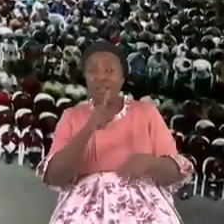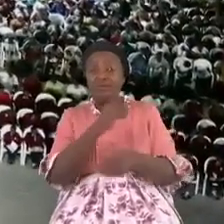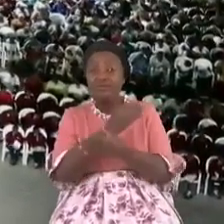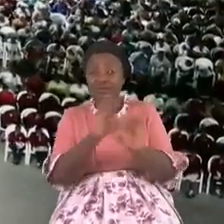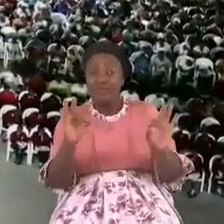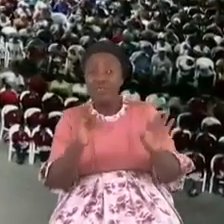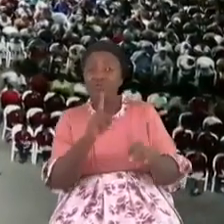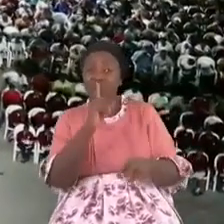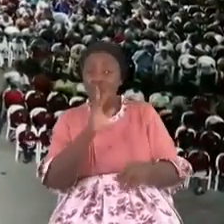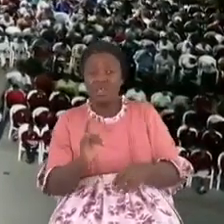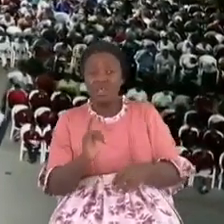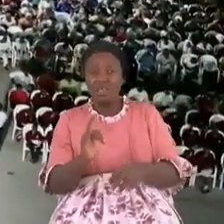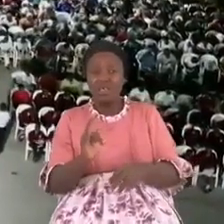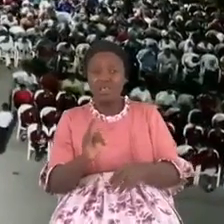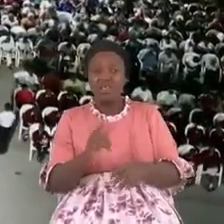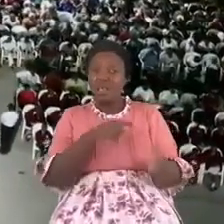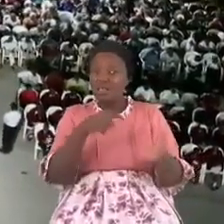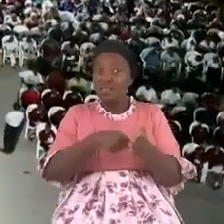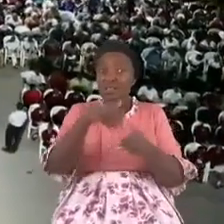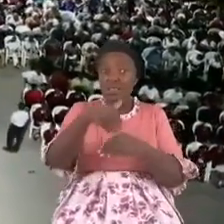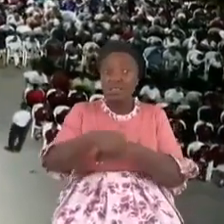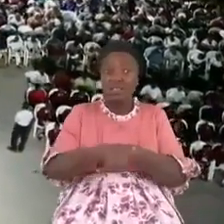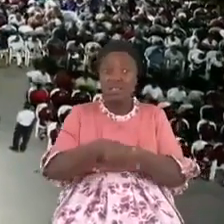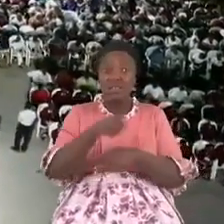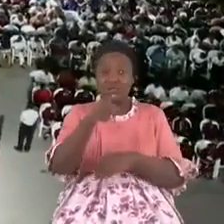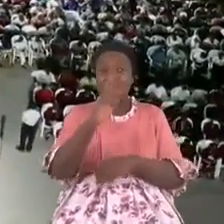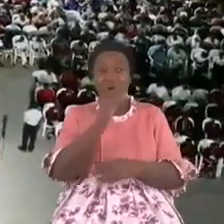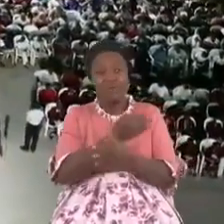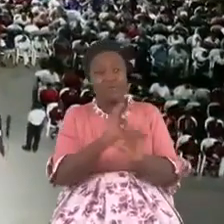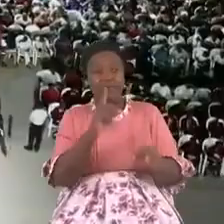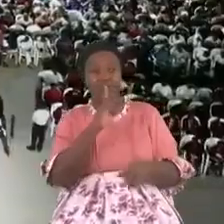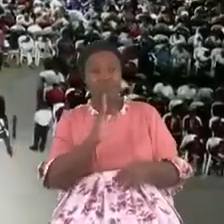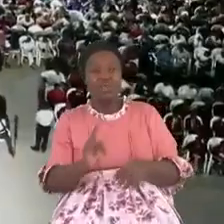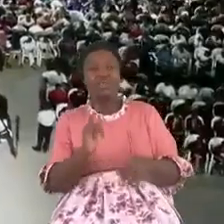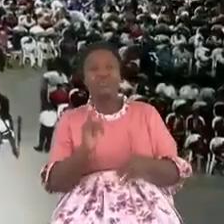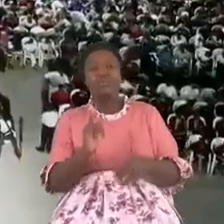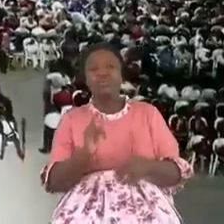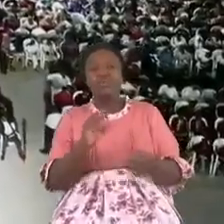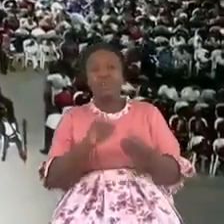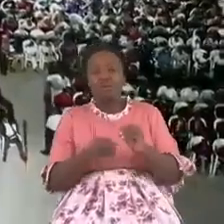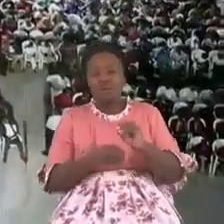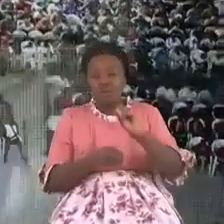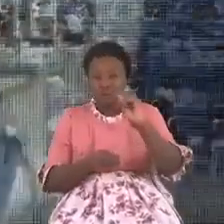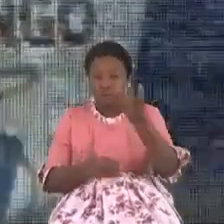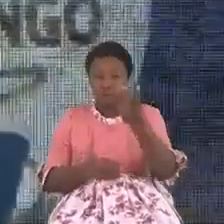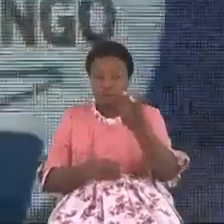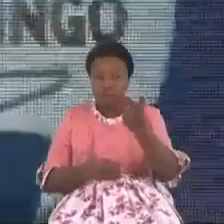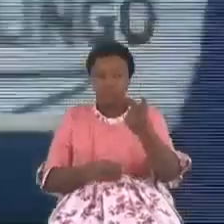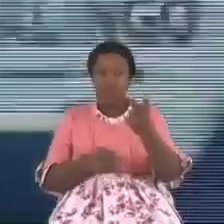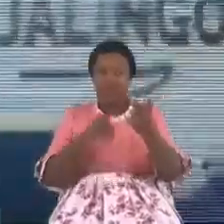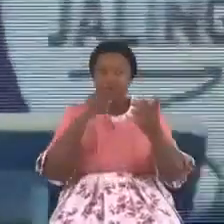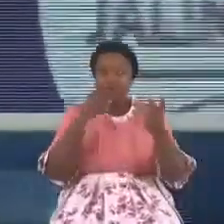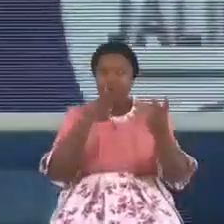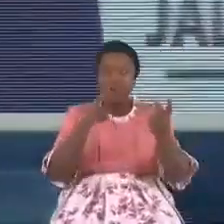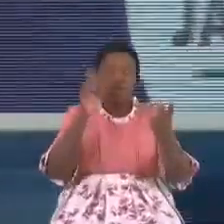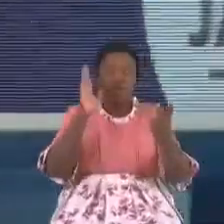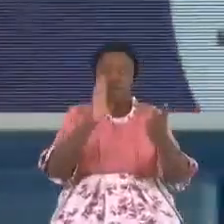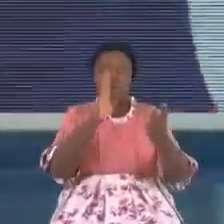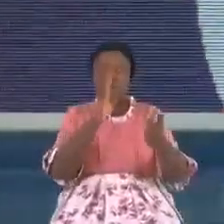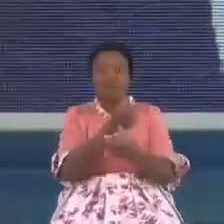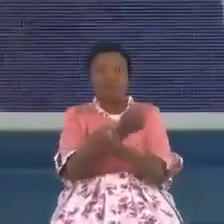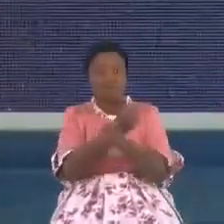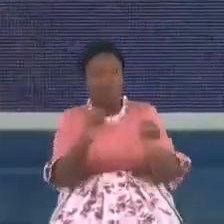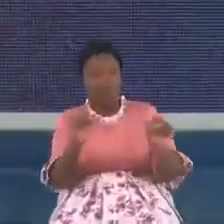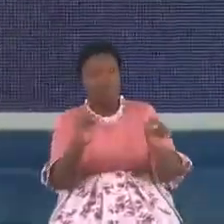nwere onwe gị. N'abalị a ị nwerewo onwe gị n'ezie. Nke abụọ, a ga-azọpụta gị